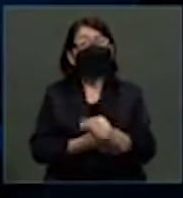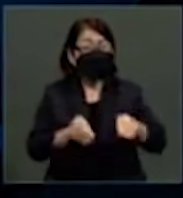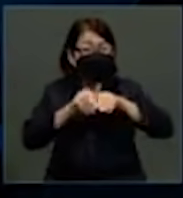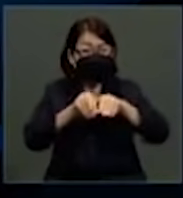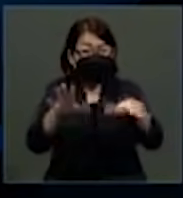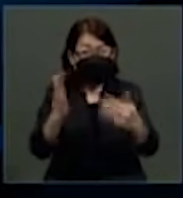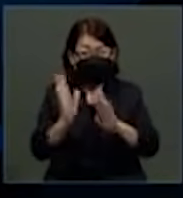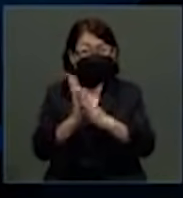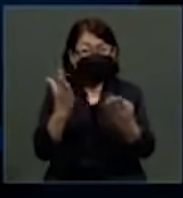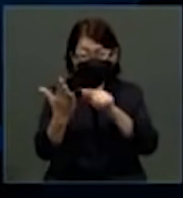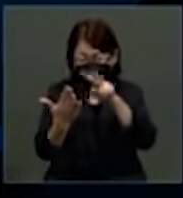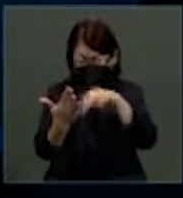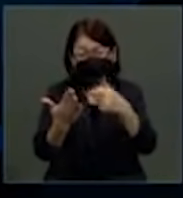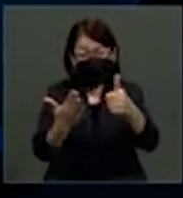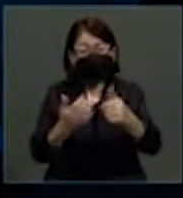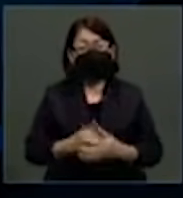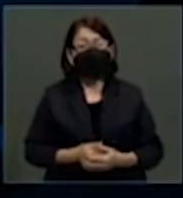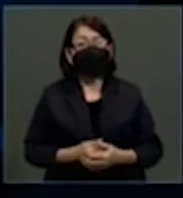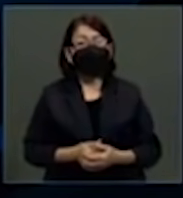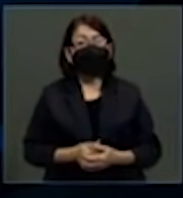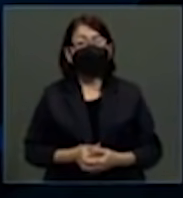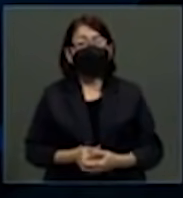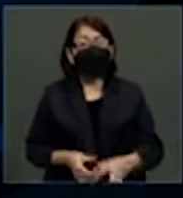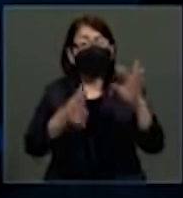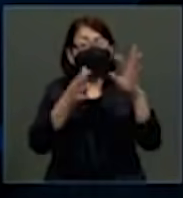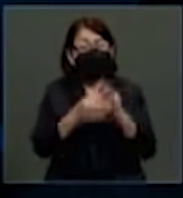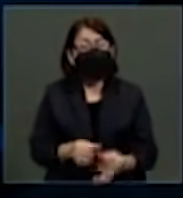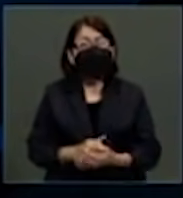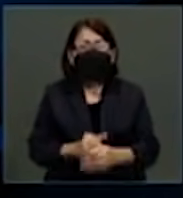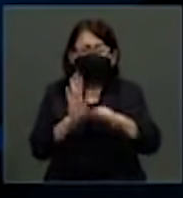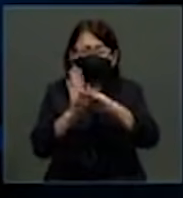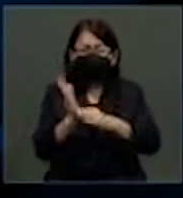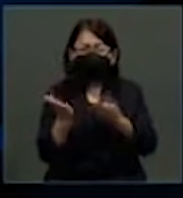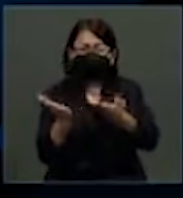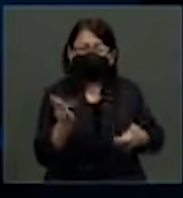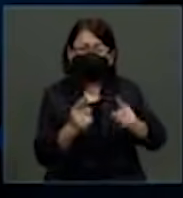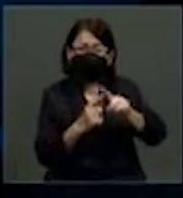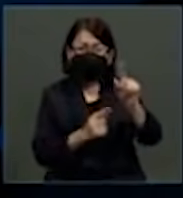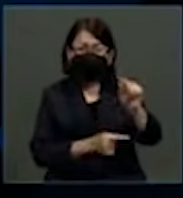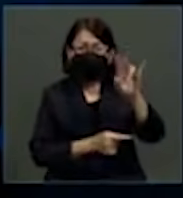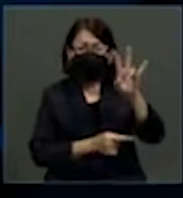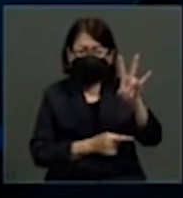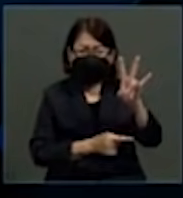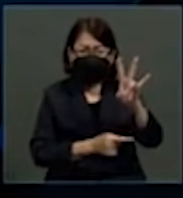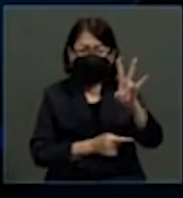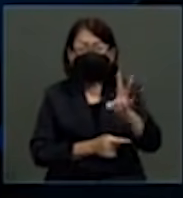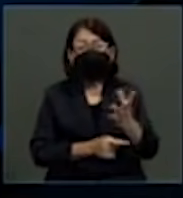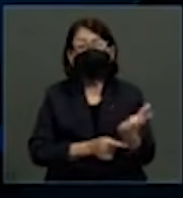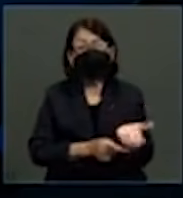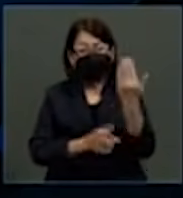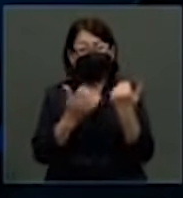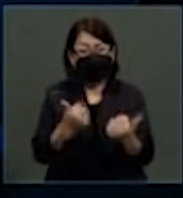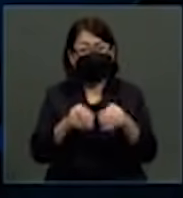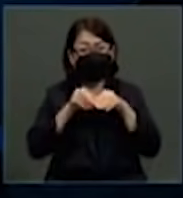รุณาเพื่อความรวดเร็วทุกท่านได้เห็นใน Facebook ของศูนย์ข้อมูลโควิดนะครับ